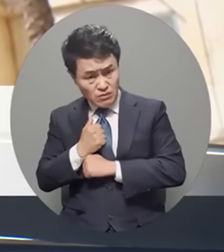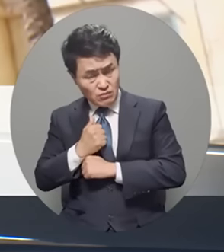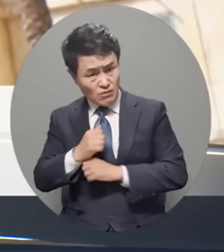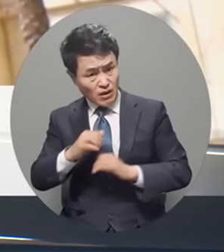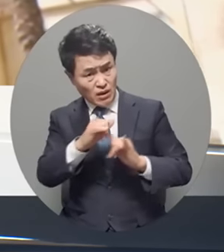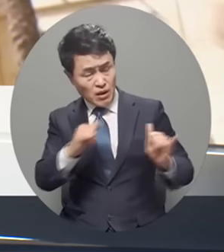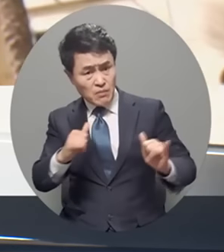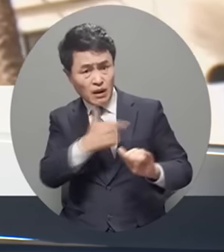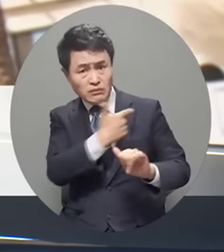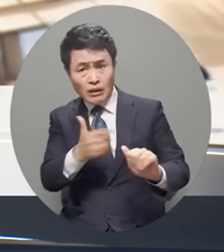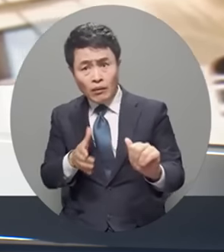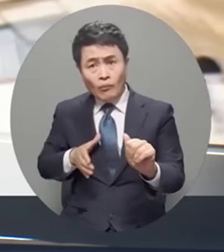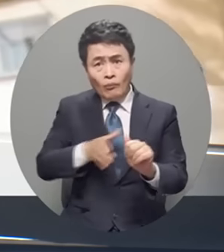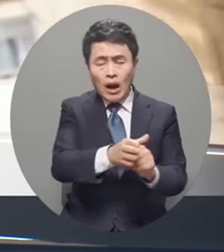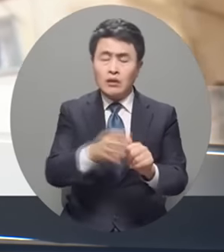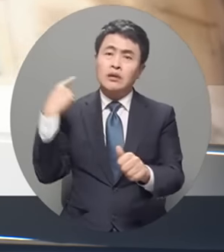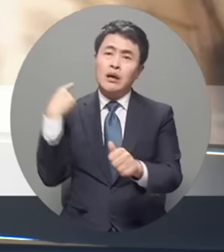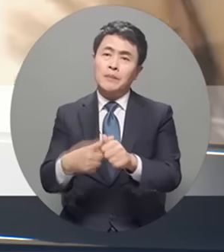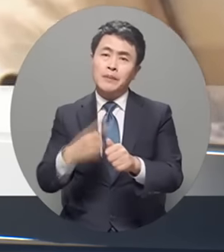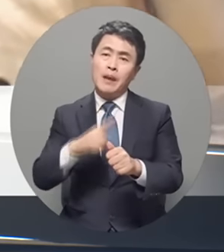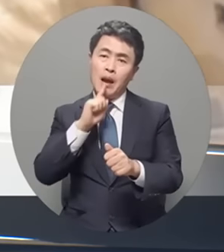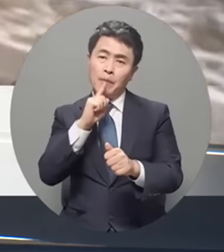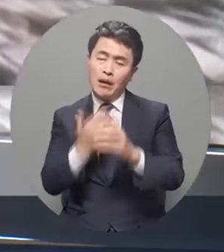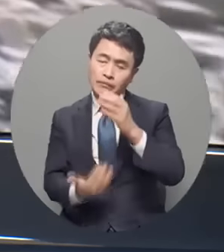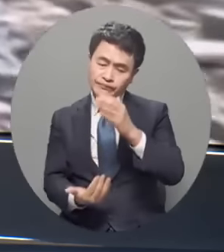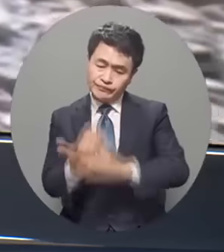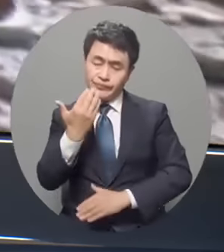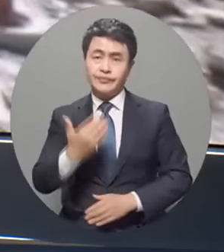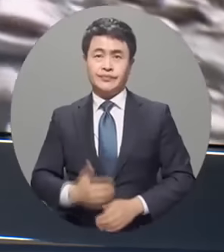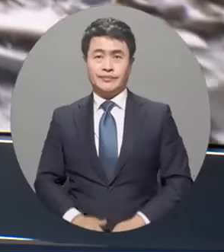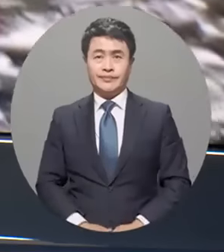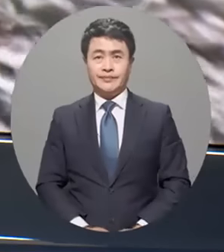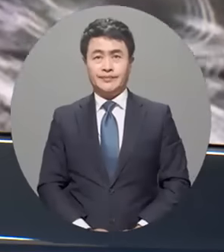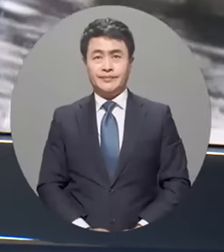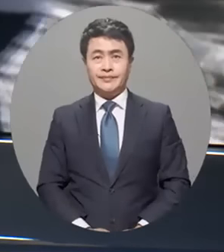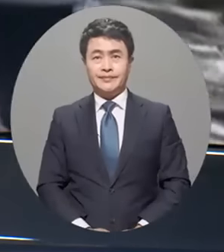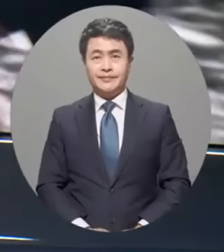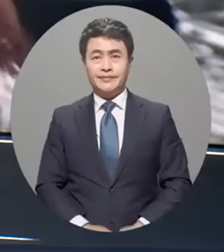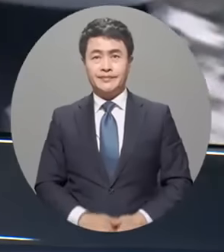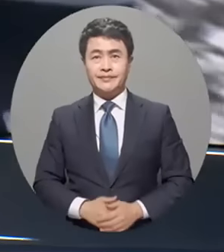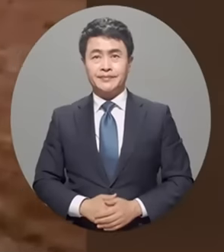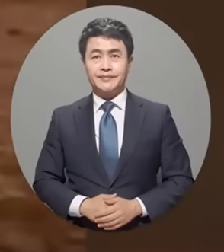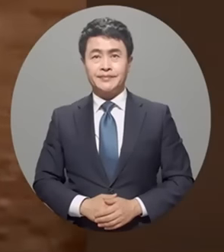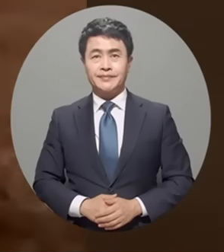대량 살상했다는 비판 여론이 일고 있습니다. 오유림 기자의 보도입니다.